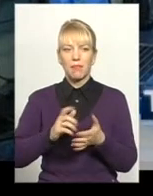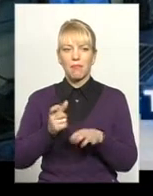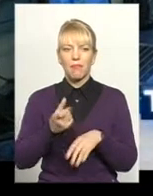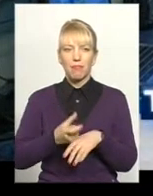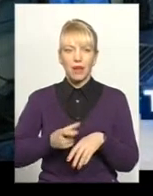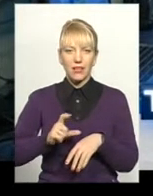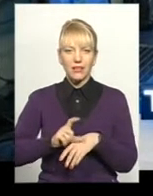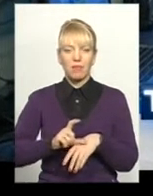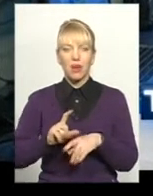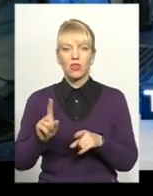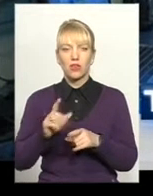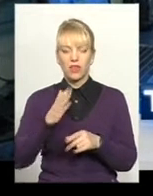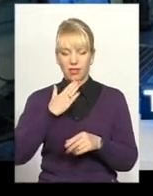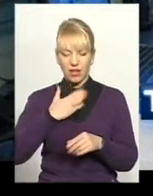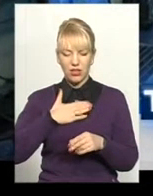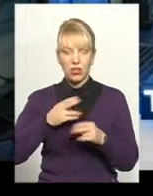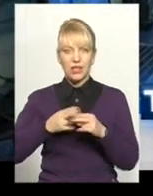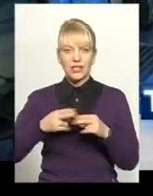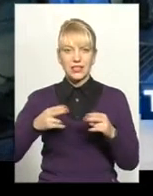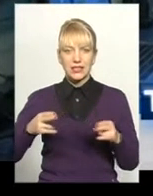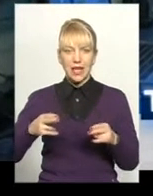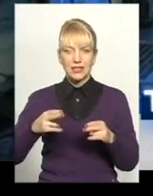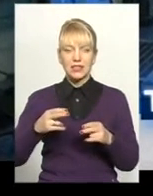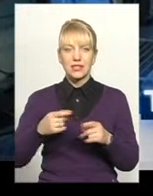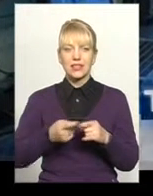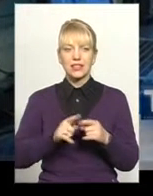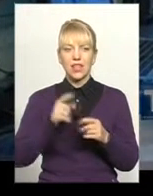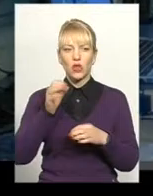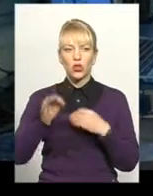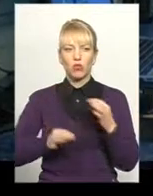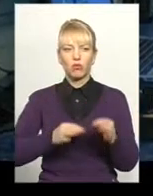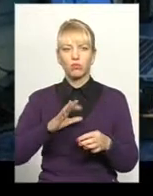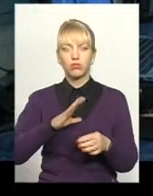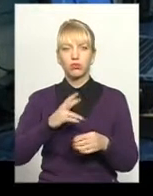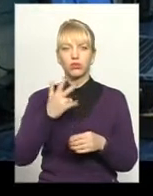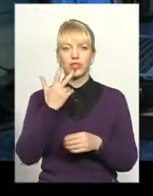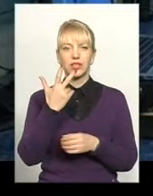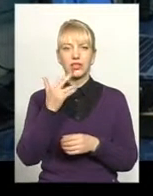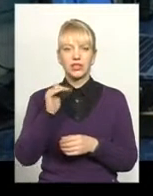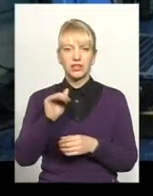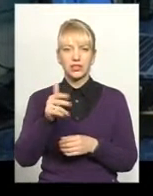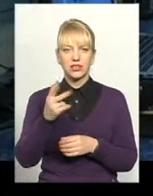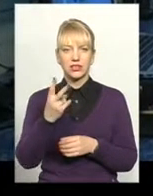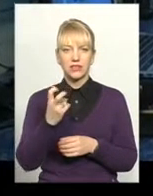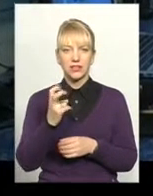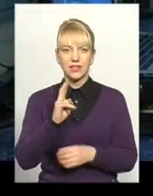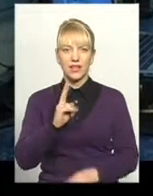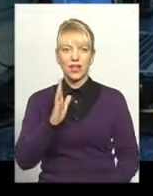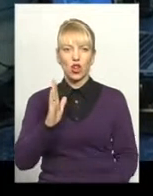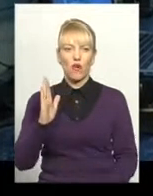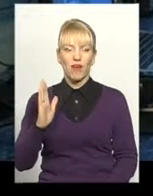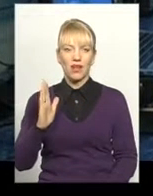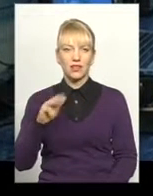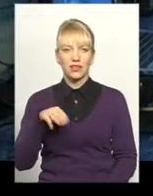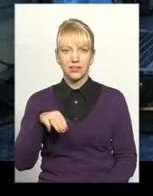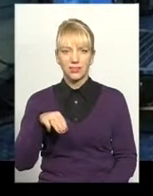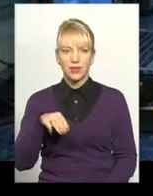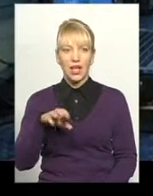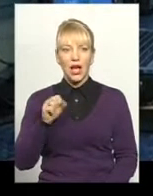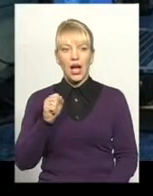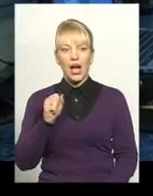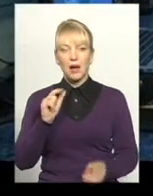яка потужність під 2 МВт, за добу це було в районі 3200 кВт, 3200 кВт, ну